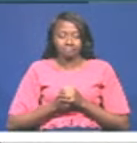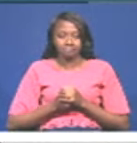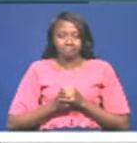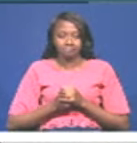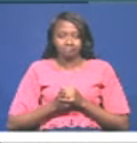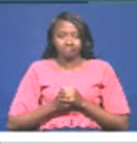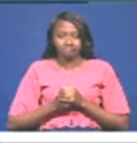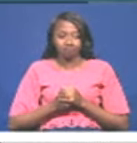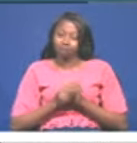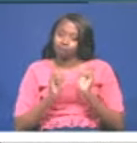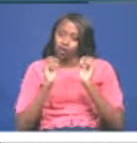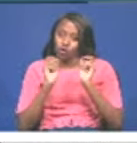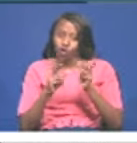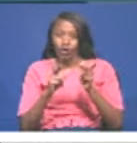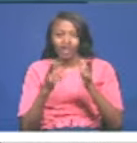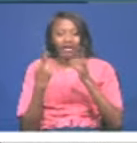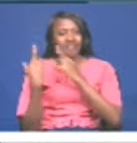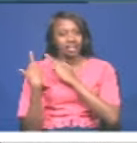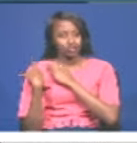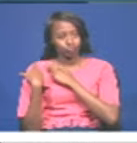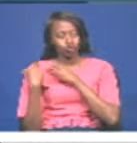Basi hayo majukumu tutendelea